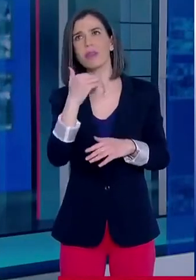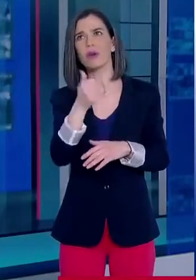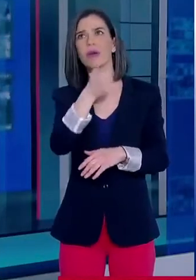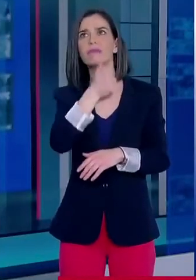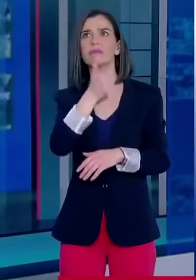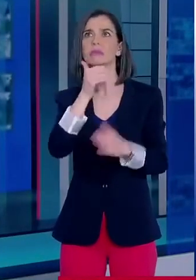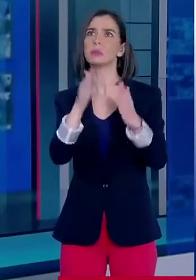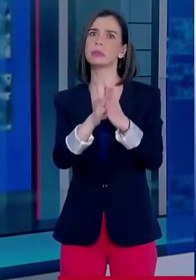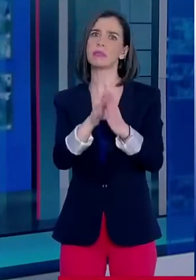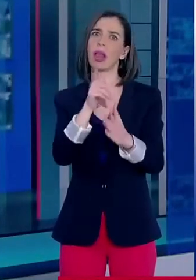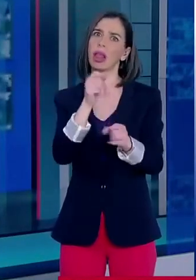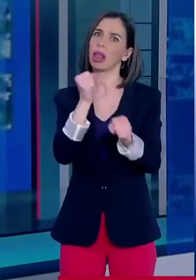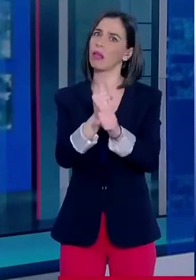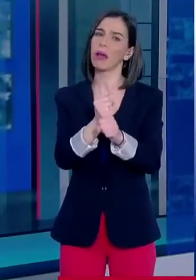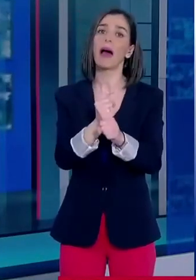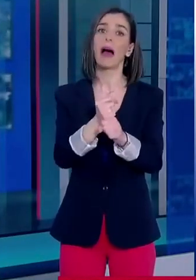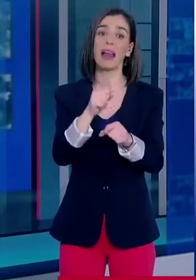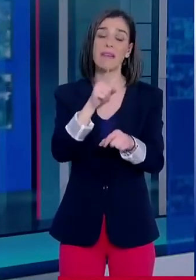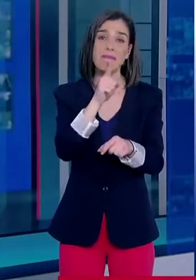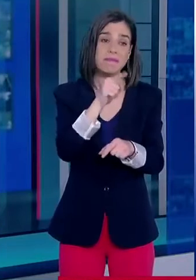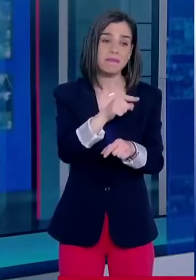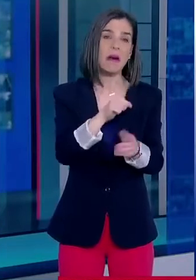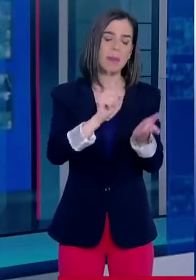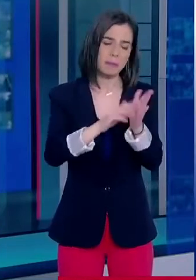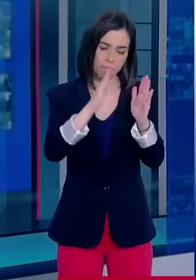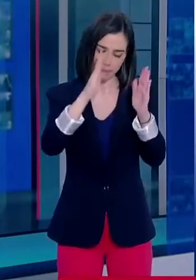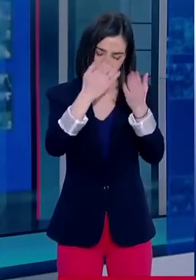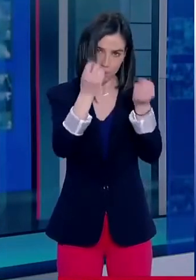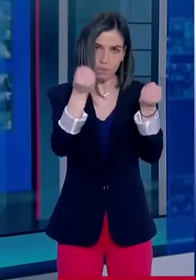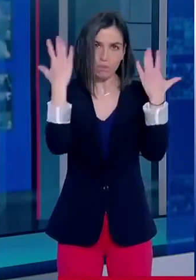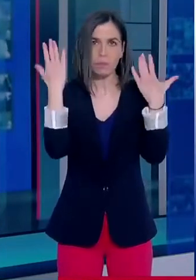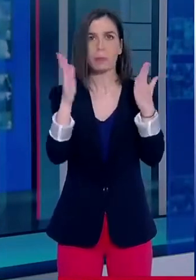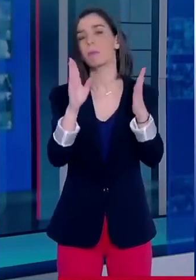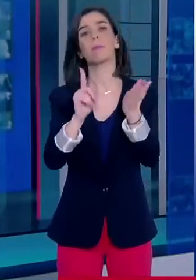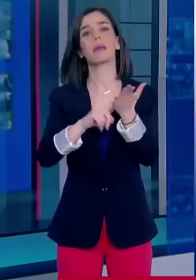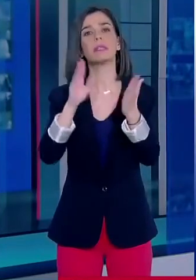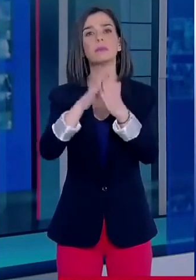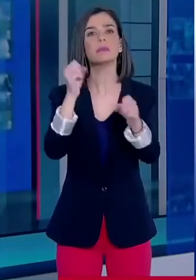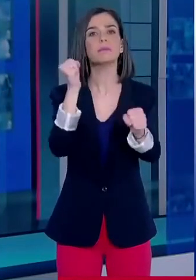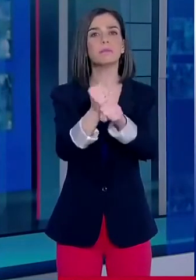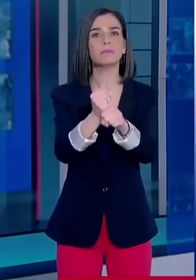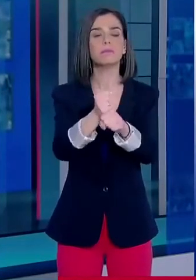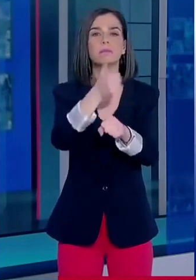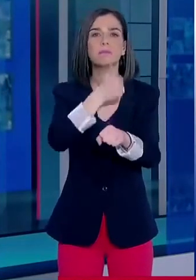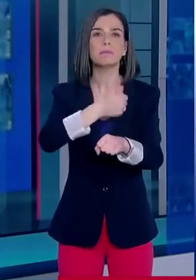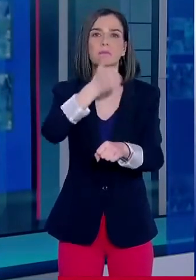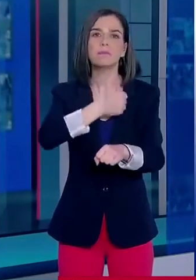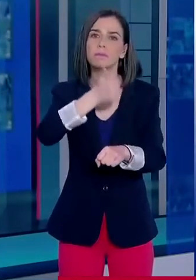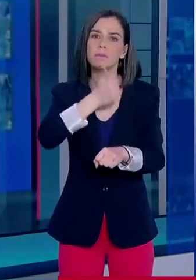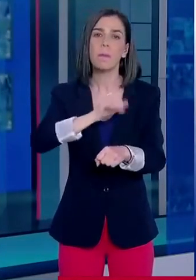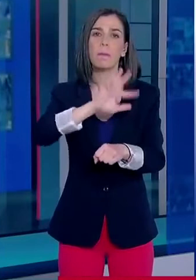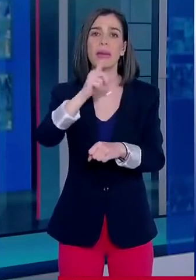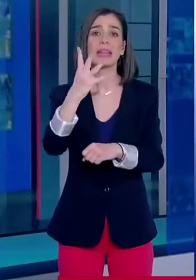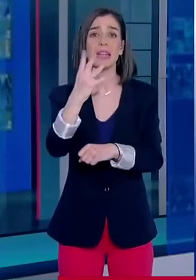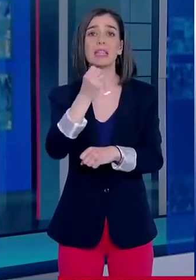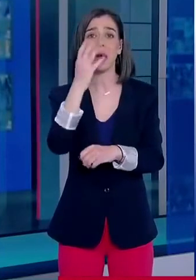σπίτι, αλλά δεν πρέπει να αφήσουμε την ανυπομονησία και την κούραση να θέσουν σε κίνδυνο όλα όσα έχουμε πετύχει με τόσο κόπο. Μέχρι τις